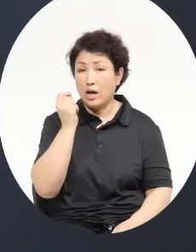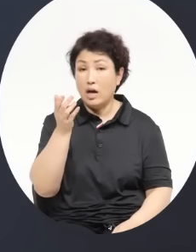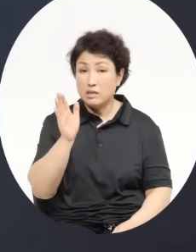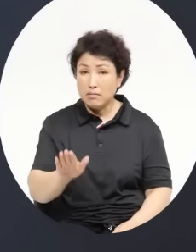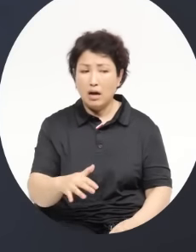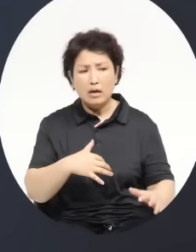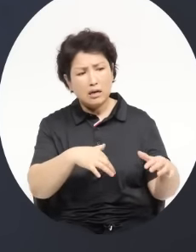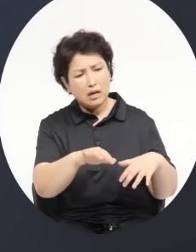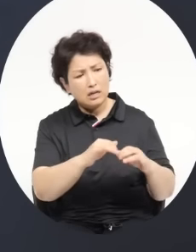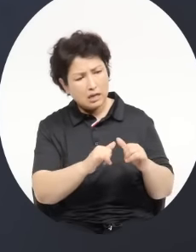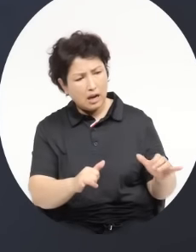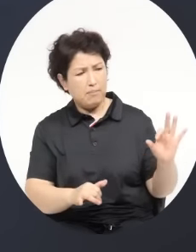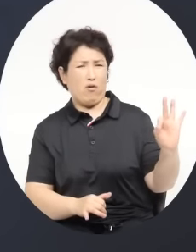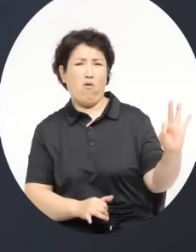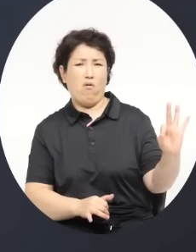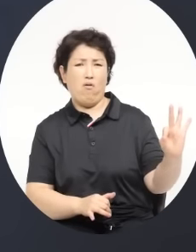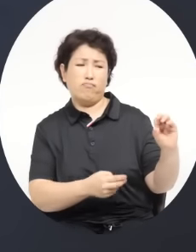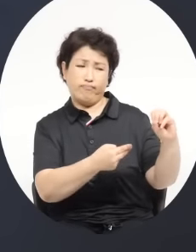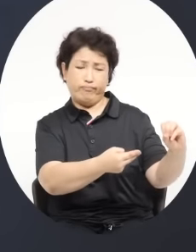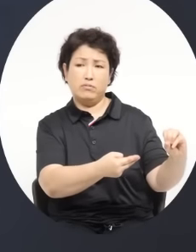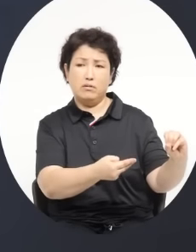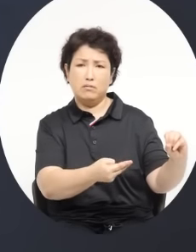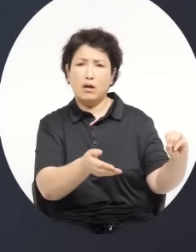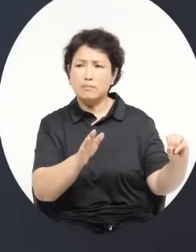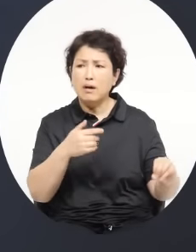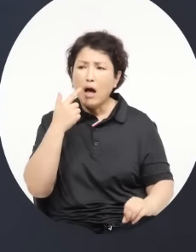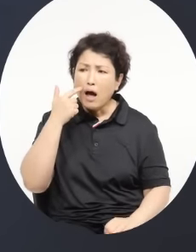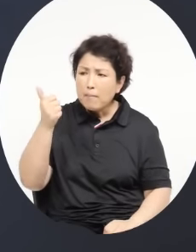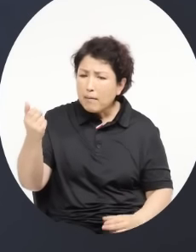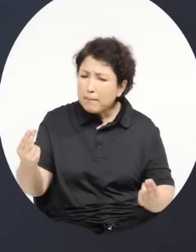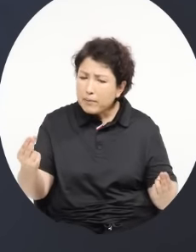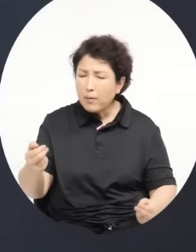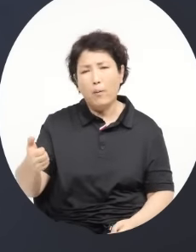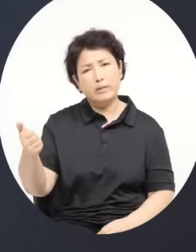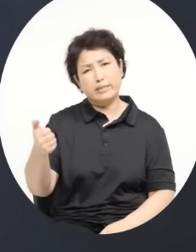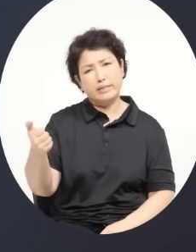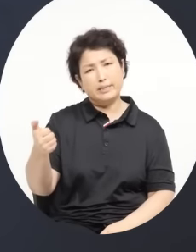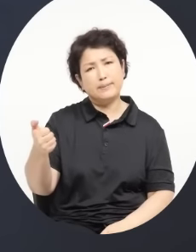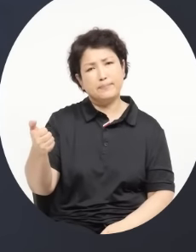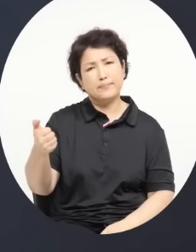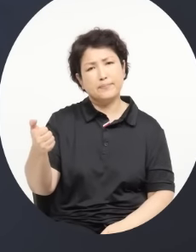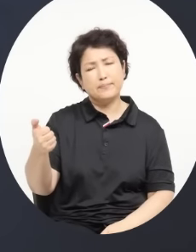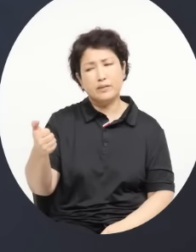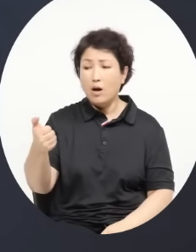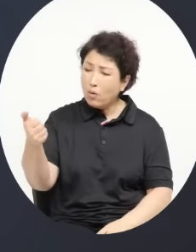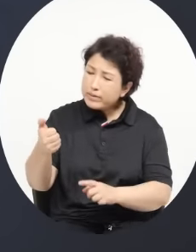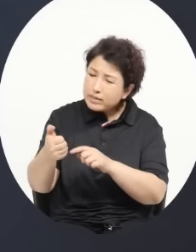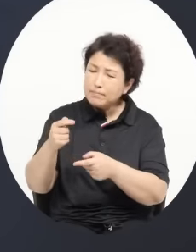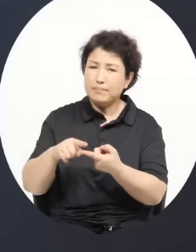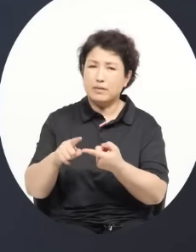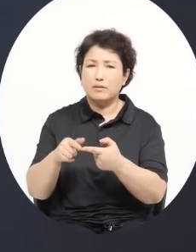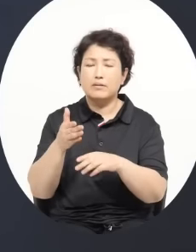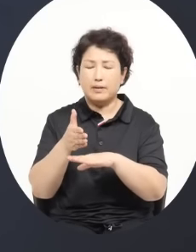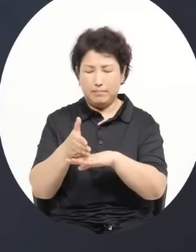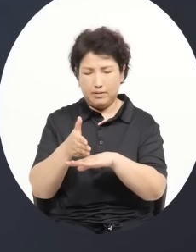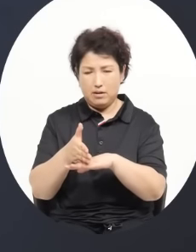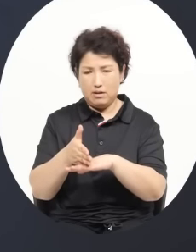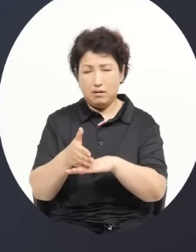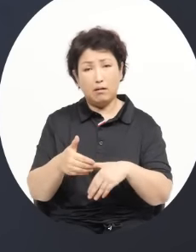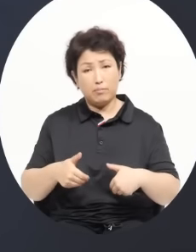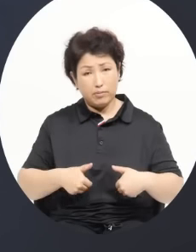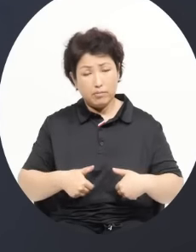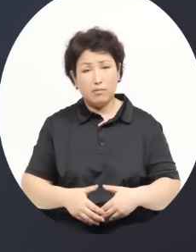그러나 길 가는 사람이 0이라면 0보다는 낫다. 50은 된다. 그럼 50에 대해서는 감사를 해야